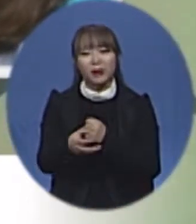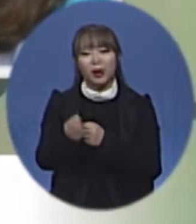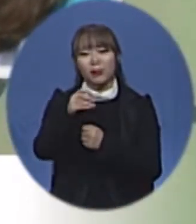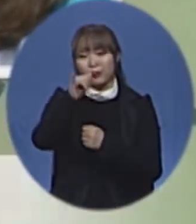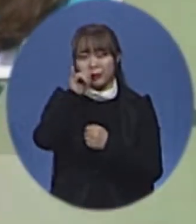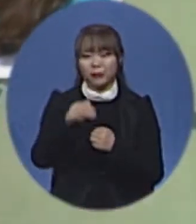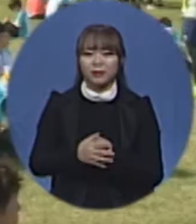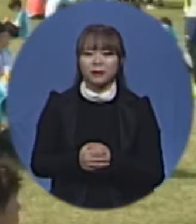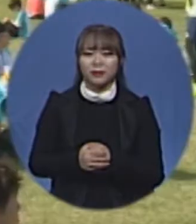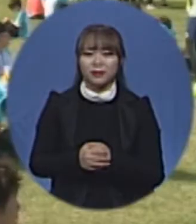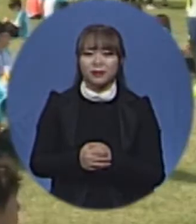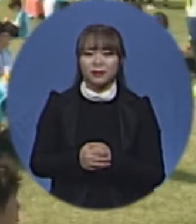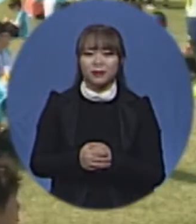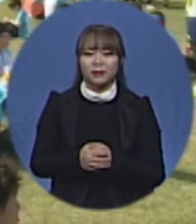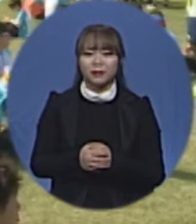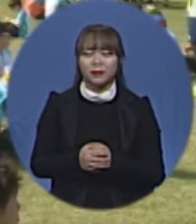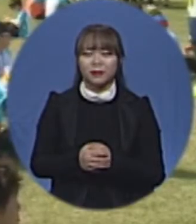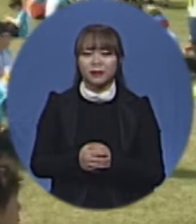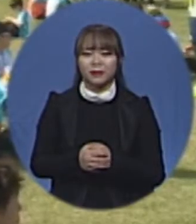두고 있고.